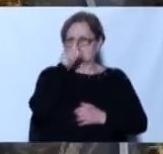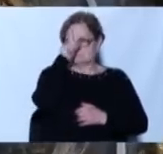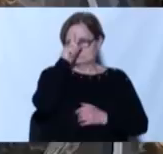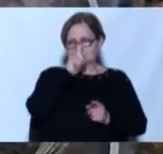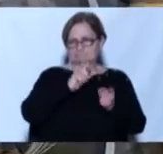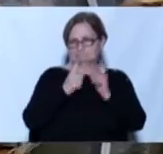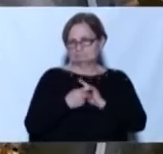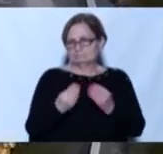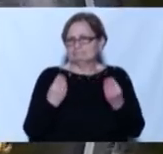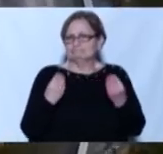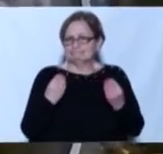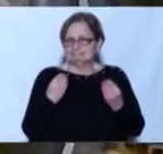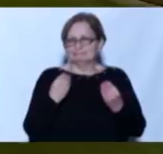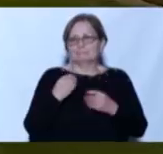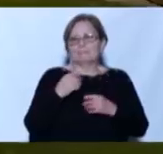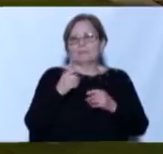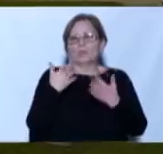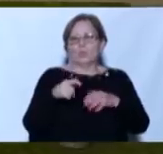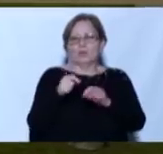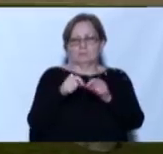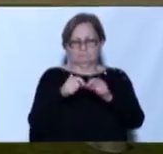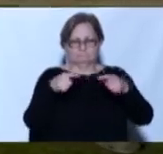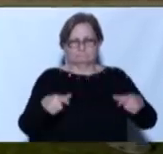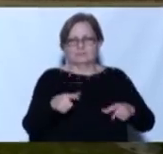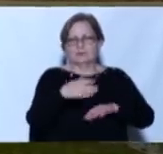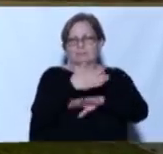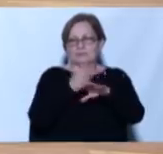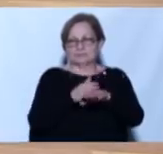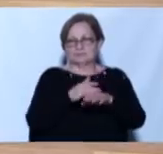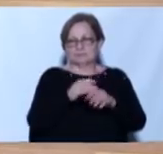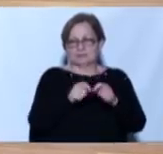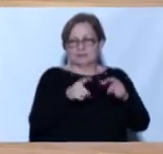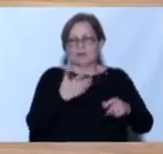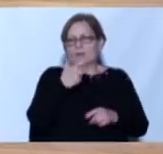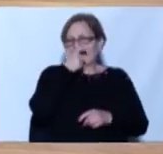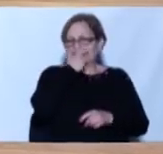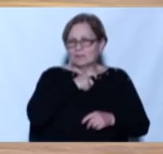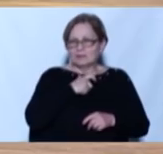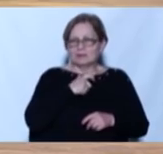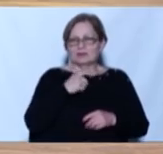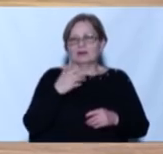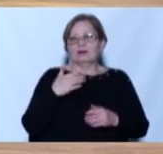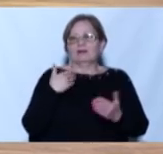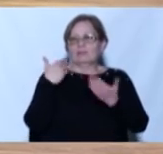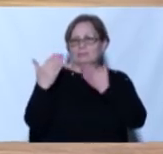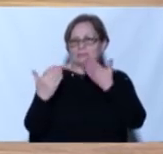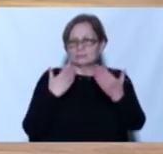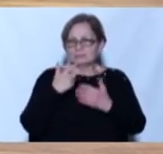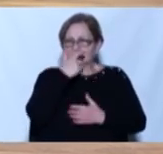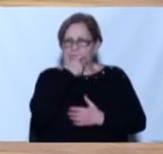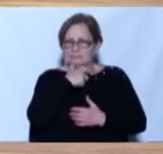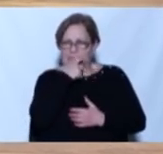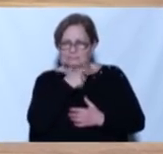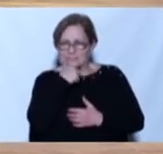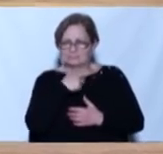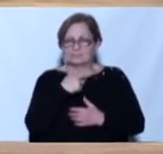მოდაში და ესე ვთქვათ ესე დეტალი აი ბაფთიანი ტუფლები დაიწყეს უკვე არული უკვე ელეგანტური მანერები შემოვიდა მოდაში და ასე